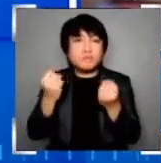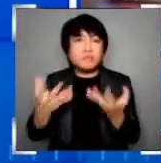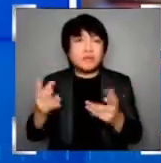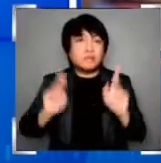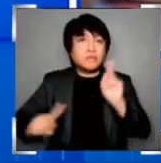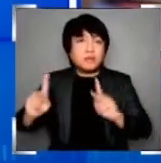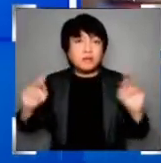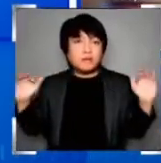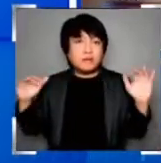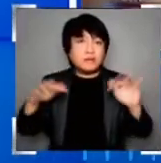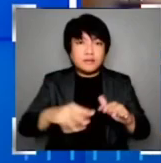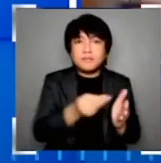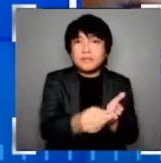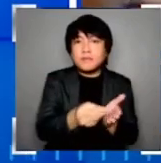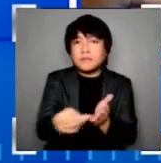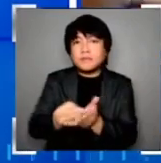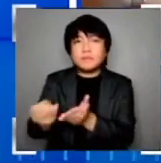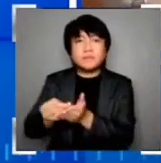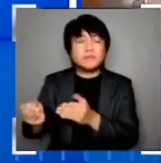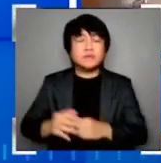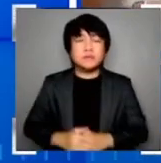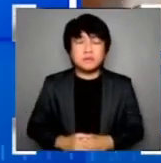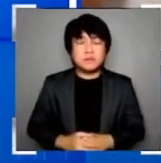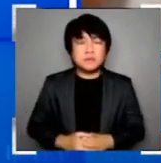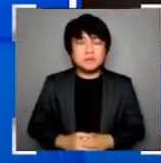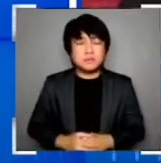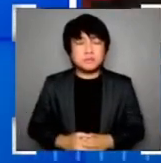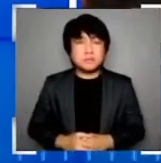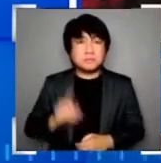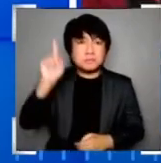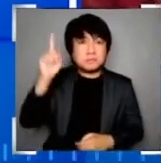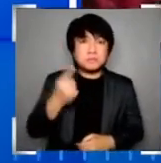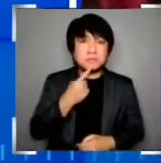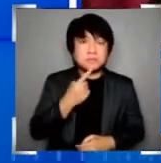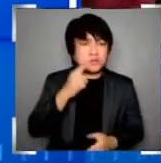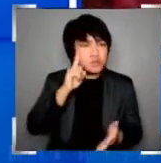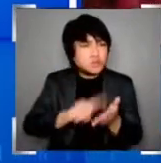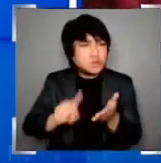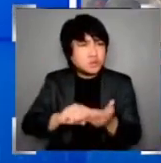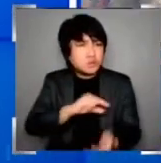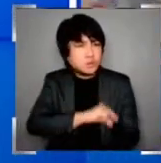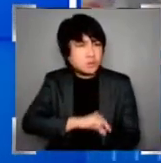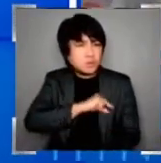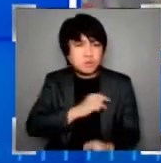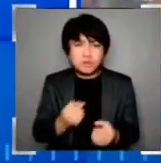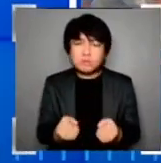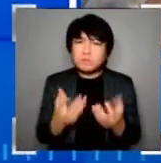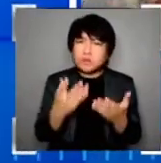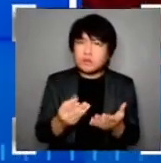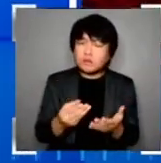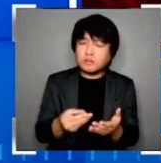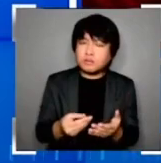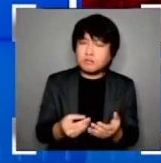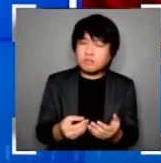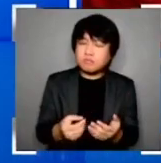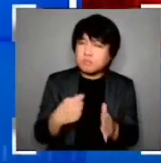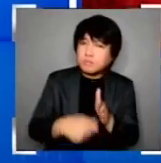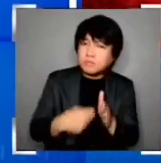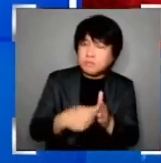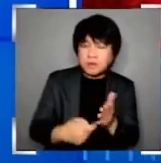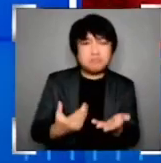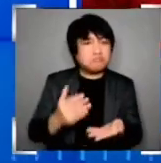quality, comparable din sa nakikita ko dito sa bookstore. Yung presyo mababa ng konti.